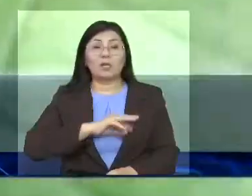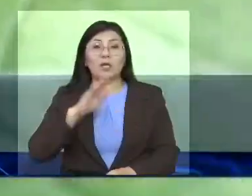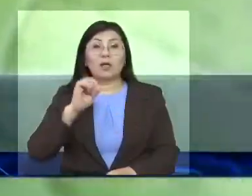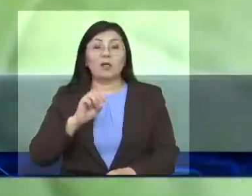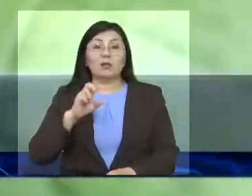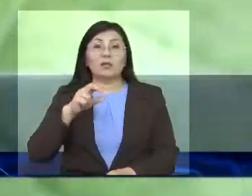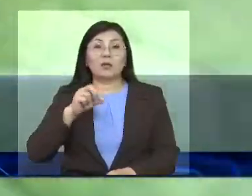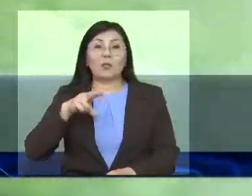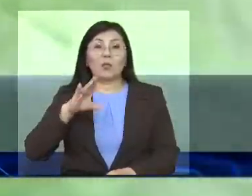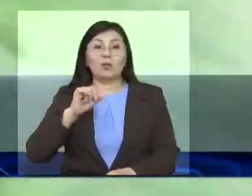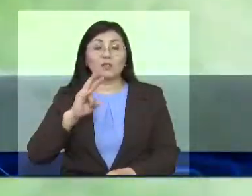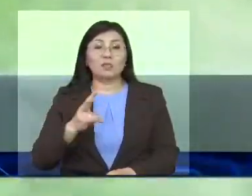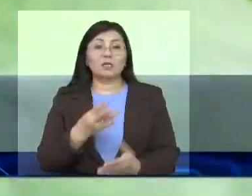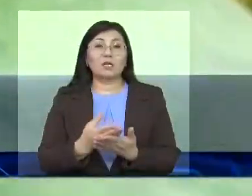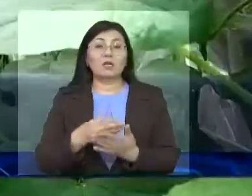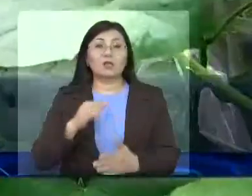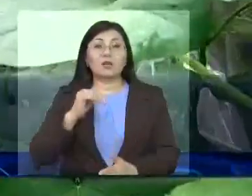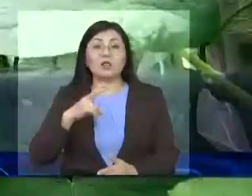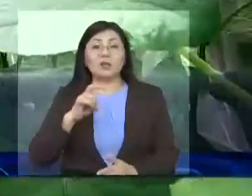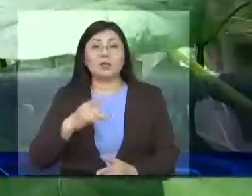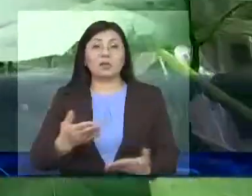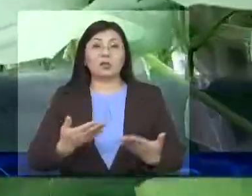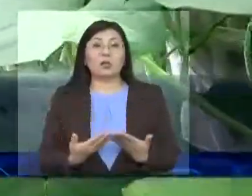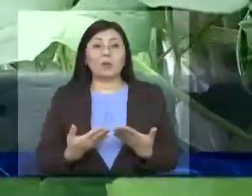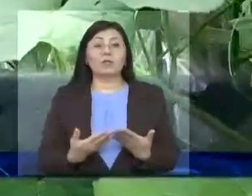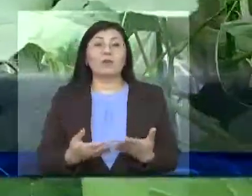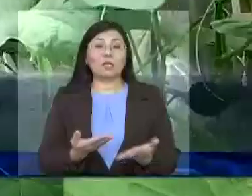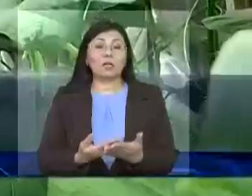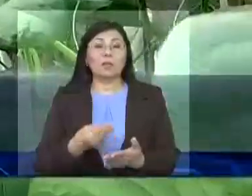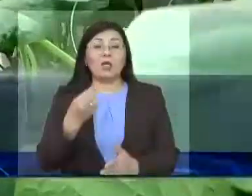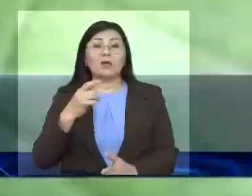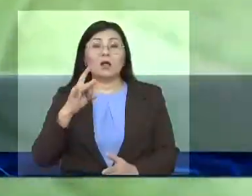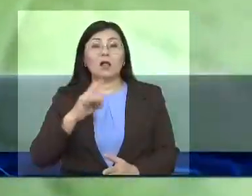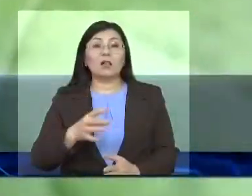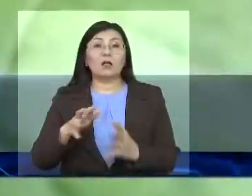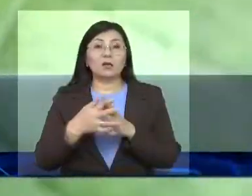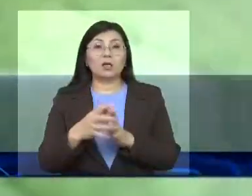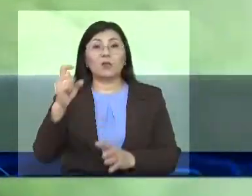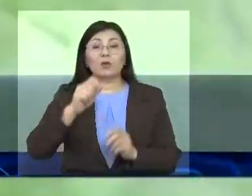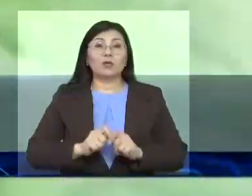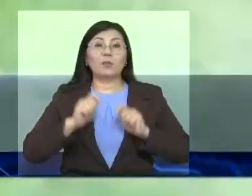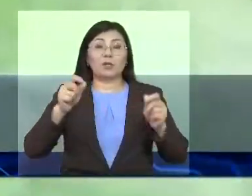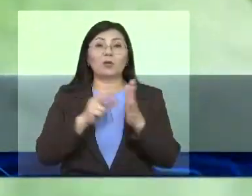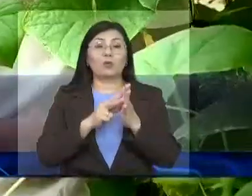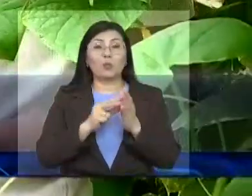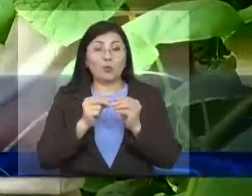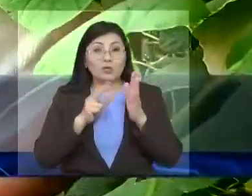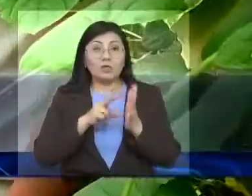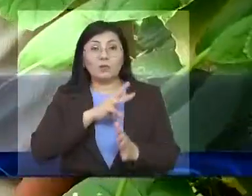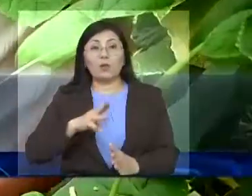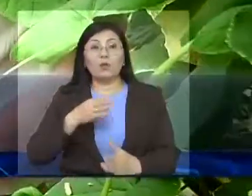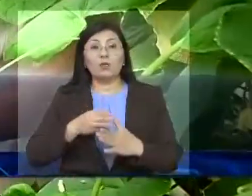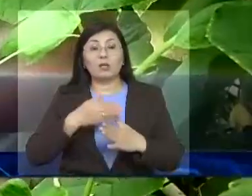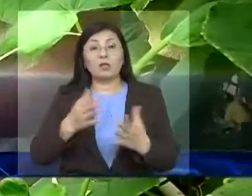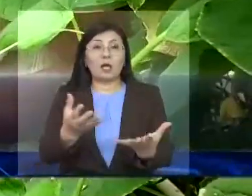Жексенбай. Жылтыр ауылдық округінің тұрғыны ағасымен бірге Гринхаус Шалқар шаруа қожалығын ашқан. Жобаға қатысып 18 миллион теңге алды. Кейіпкеріміз